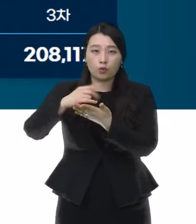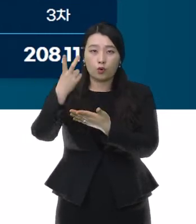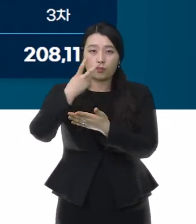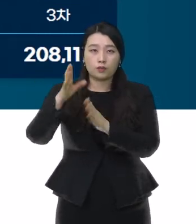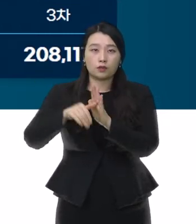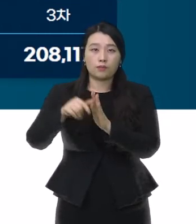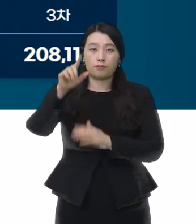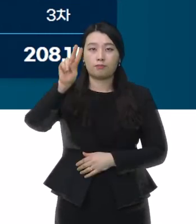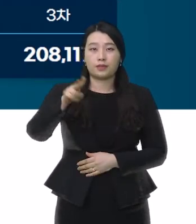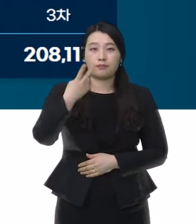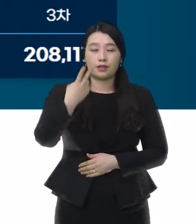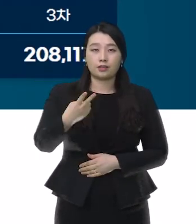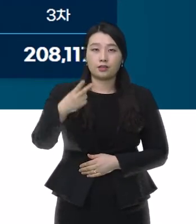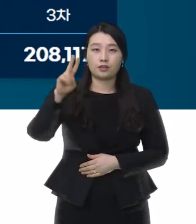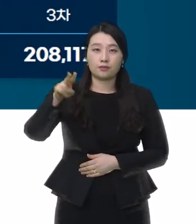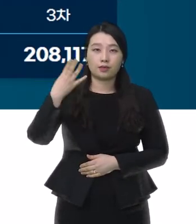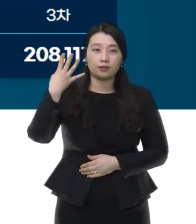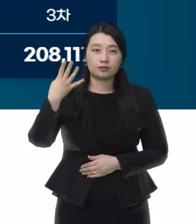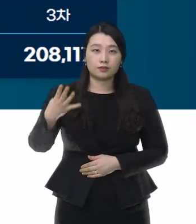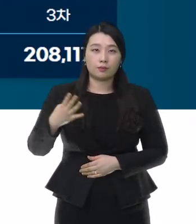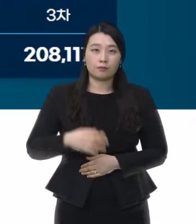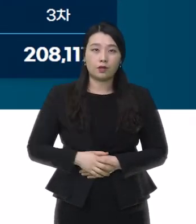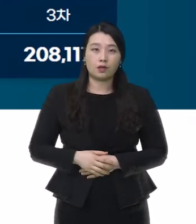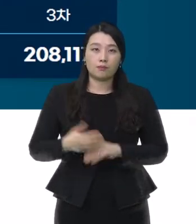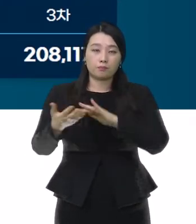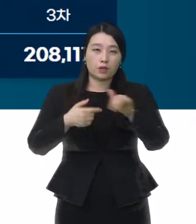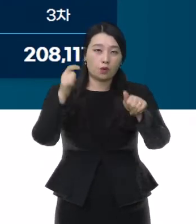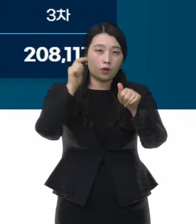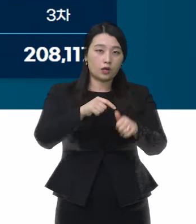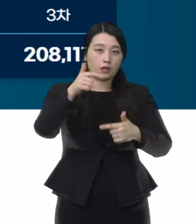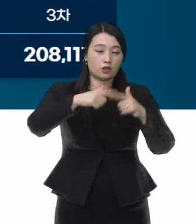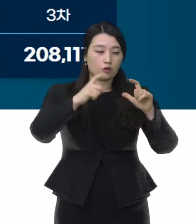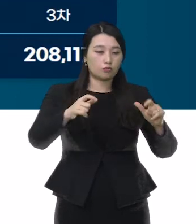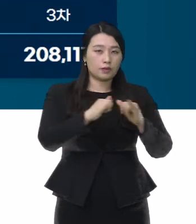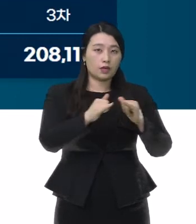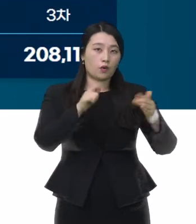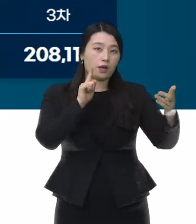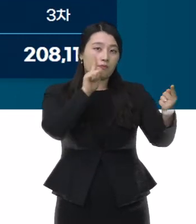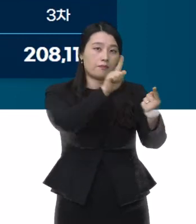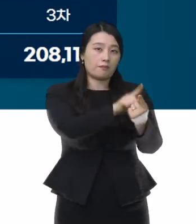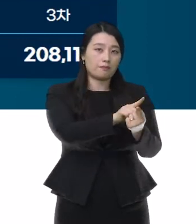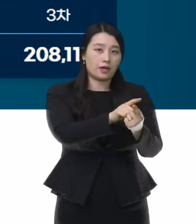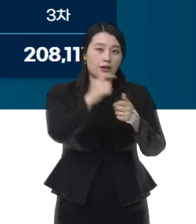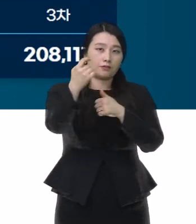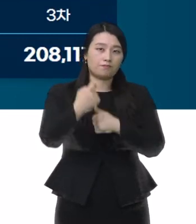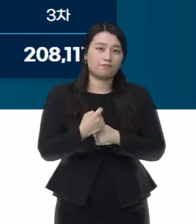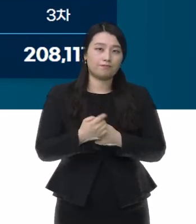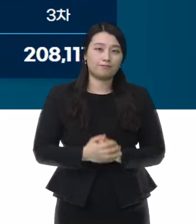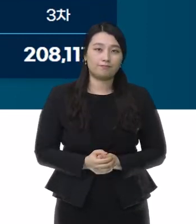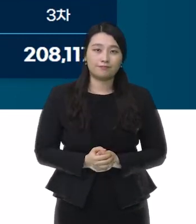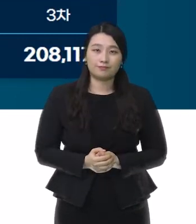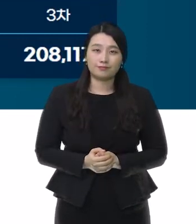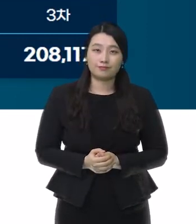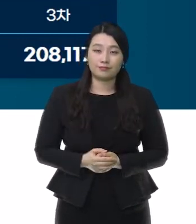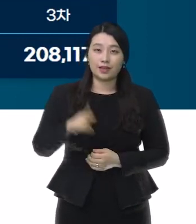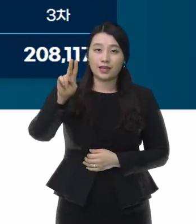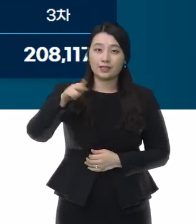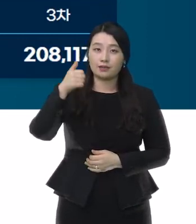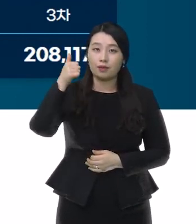13,200 23,200 4번은 앞서 확진된 강남 구민과 의 접촉으로 확진 받았습니다